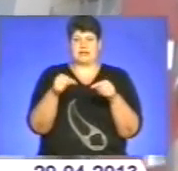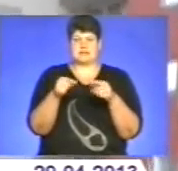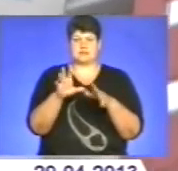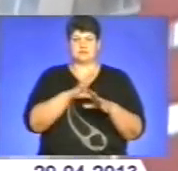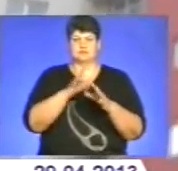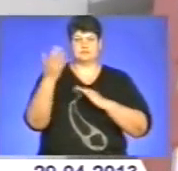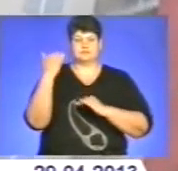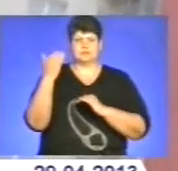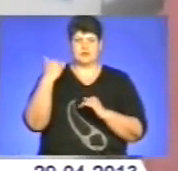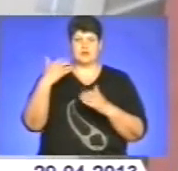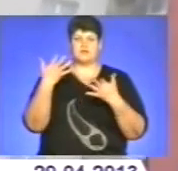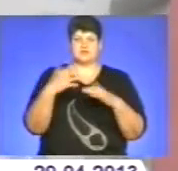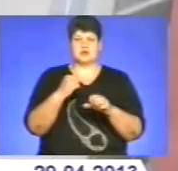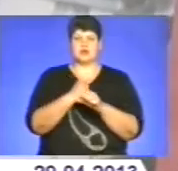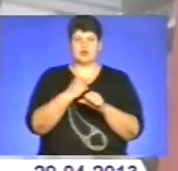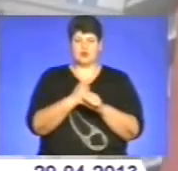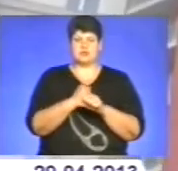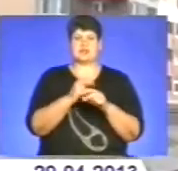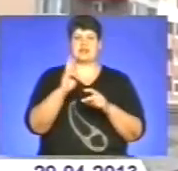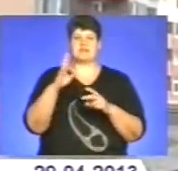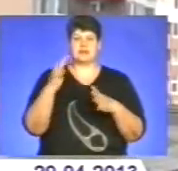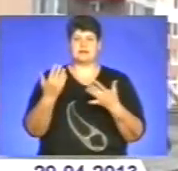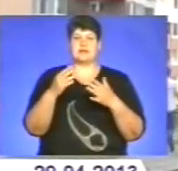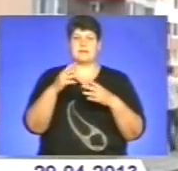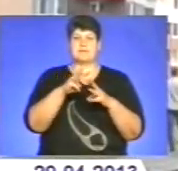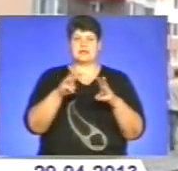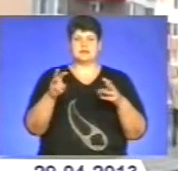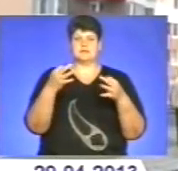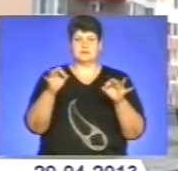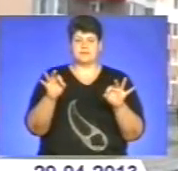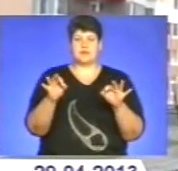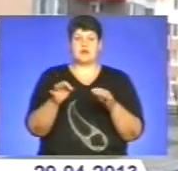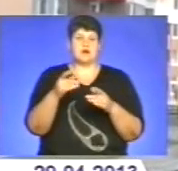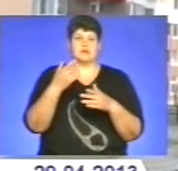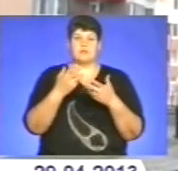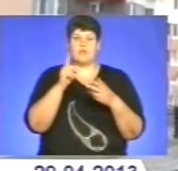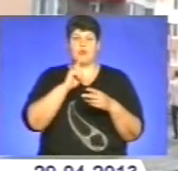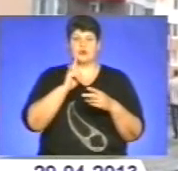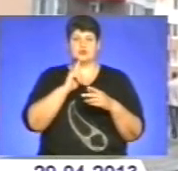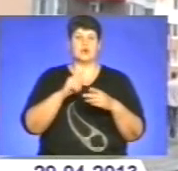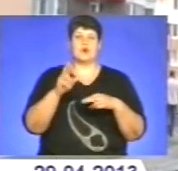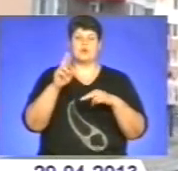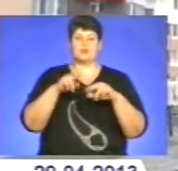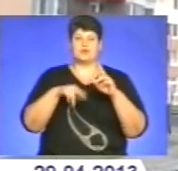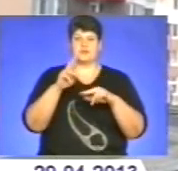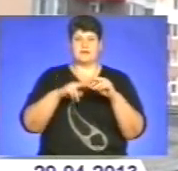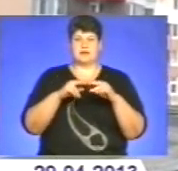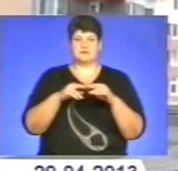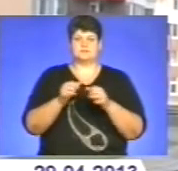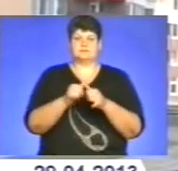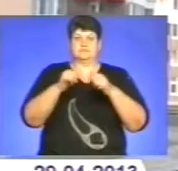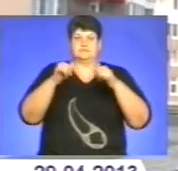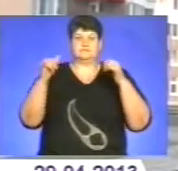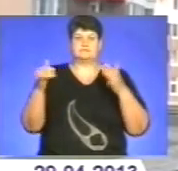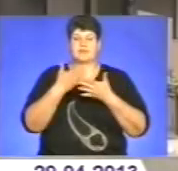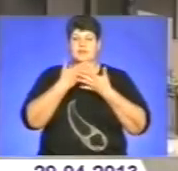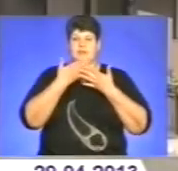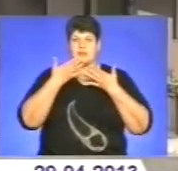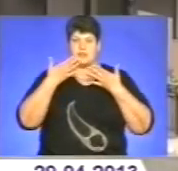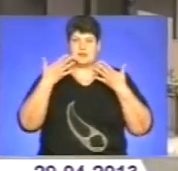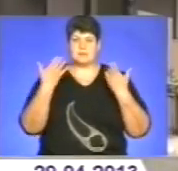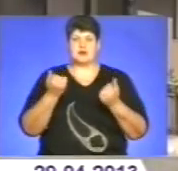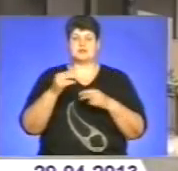які роблять квадратні метри доступнішими. Проте будівельного буму поки що немає. В уряді сподіваються, впровадження нових програм з